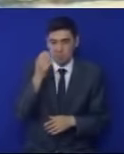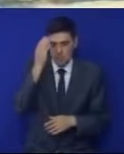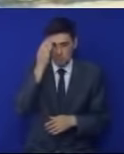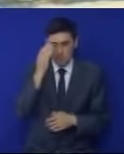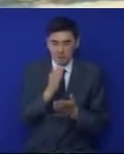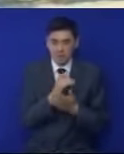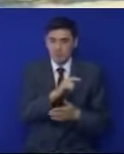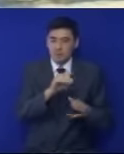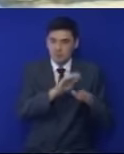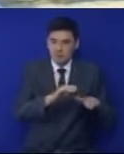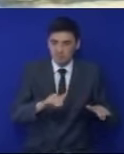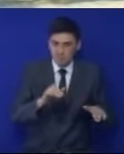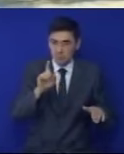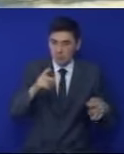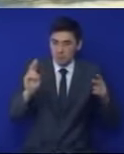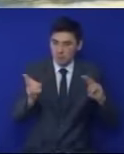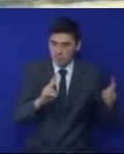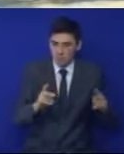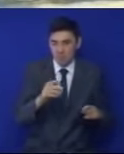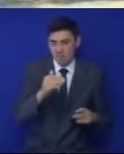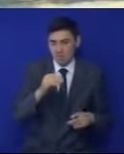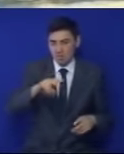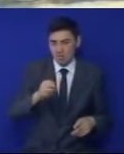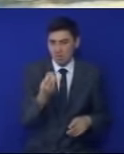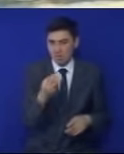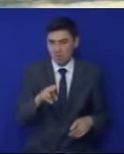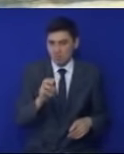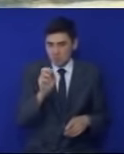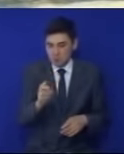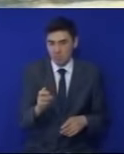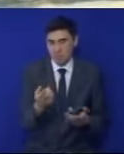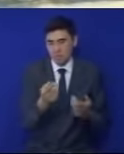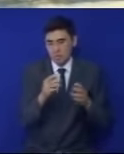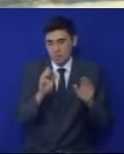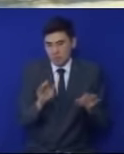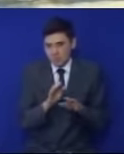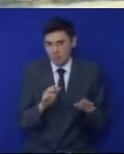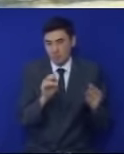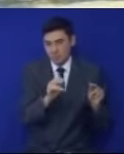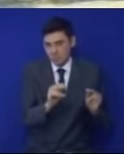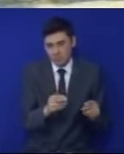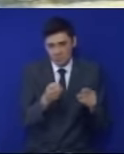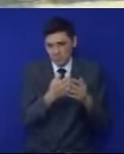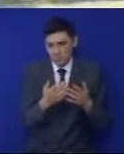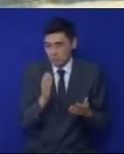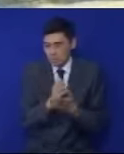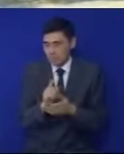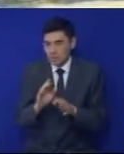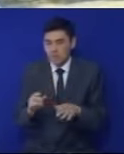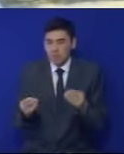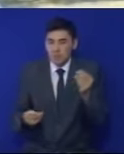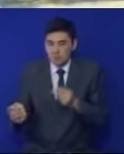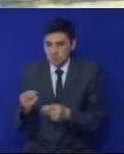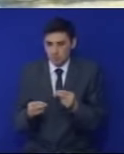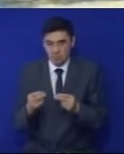ол кейбір балалар мысалы бұрын билеп көрмеген, биле білмейді, флешмоб көрінеді, ән үйірмесі бар, ән айтып үйренеді. Тағы да мысалға сурет салып үйренеді,